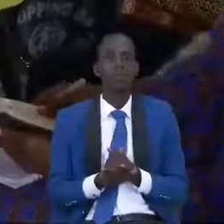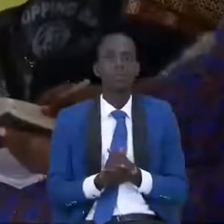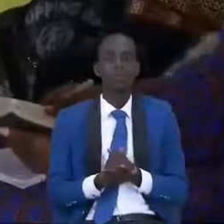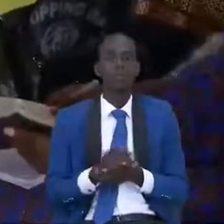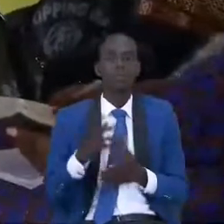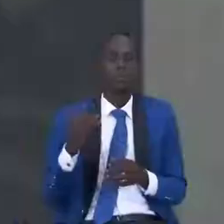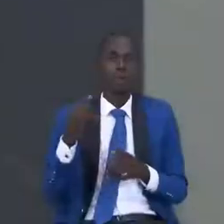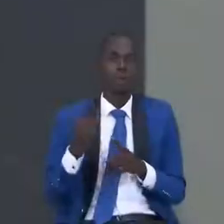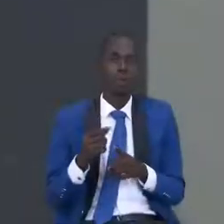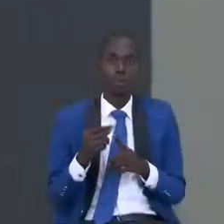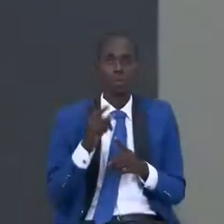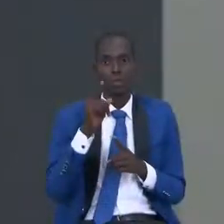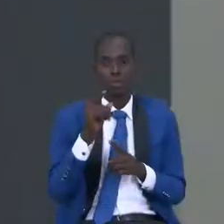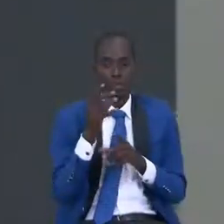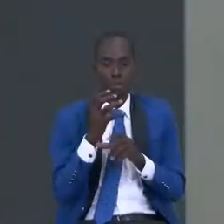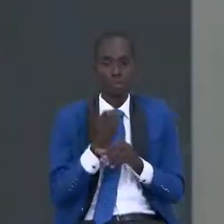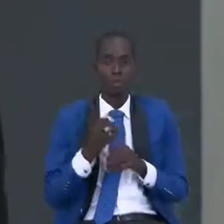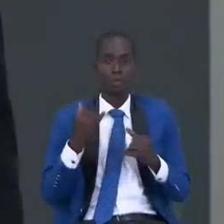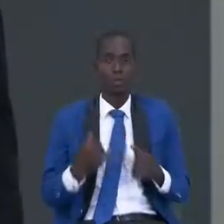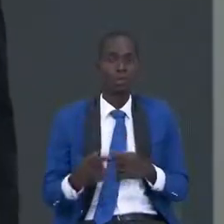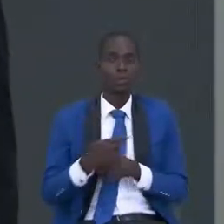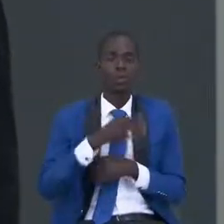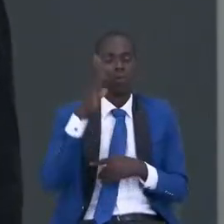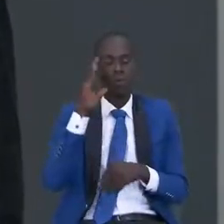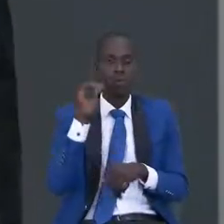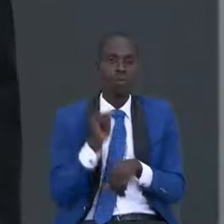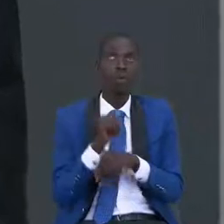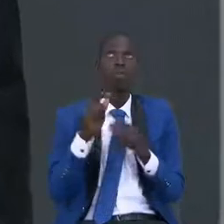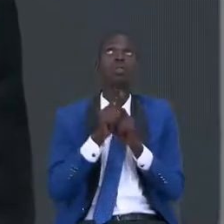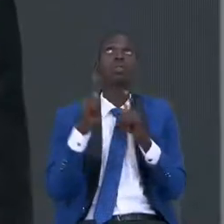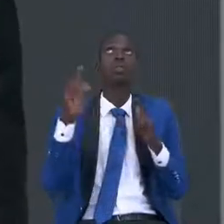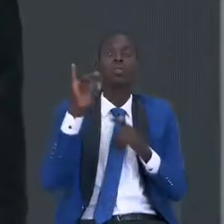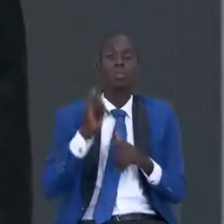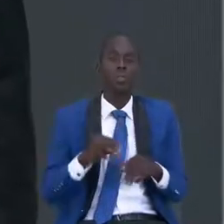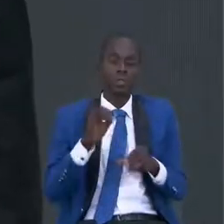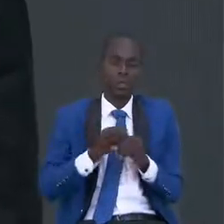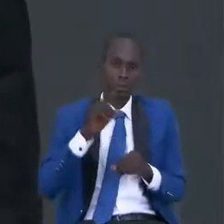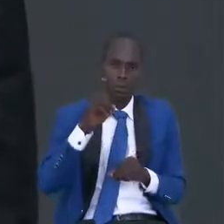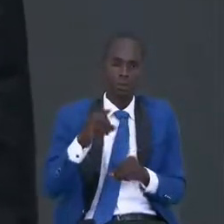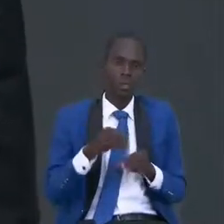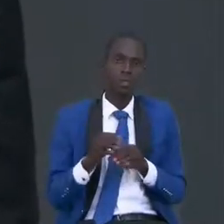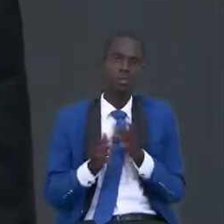La parole que tu reçois aujourd'hui va agir efficacement en toi.